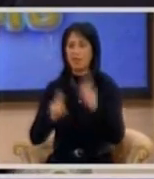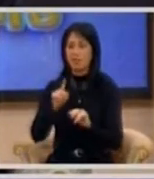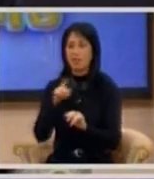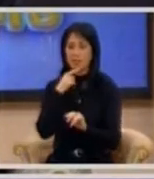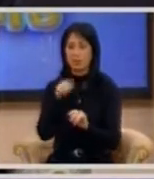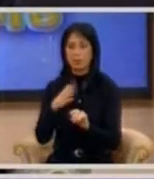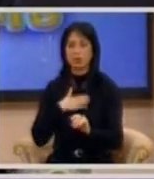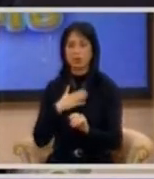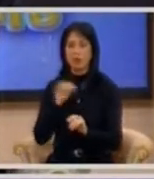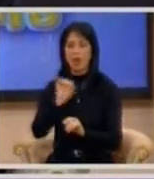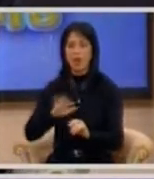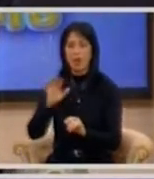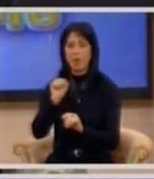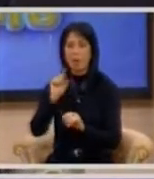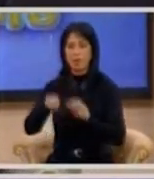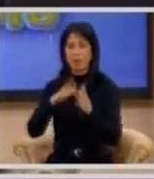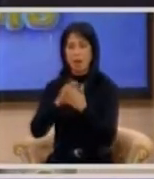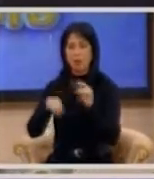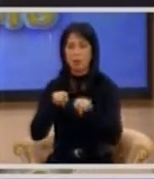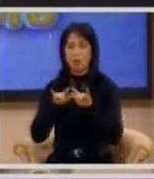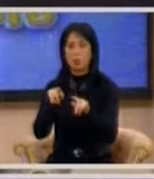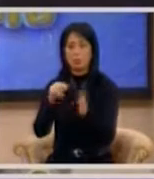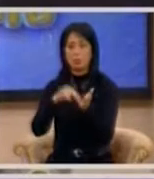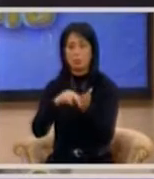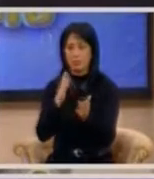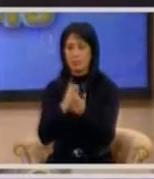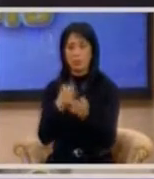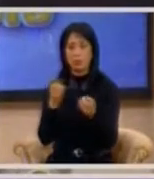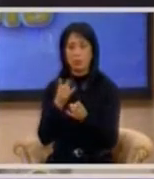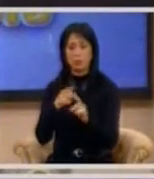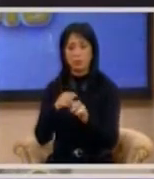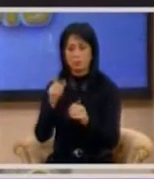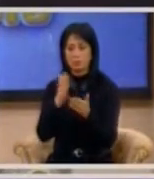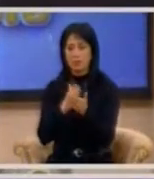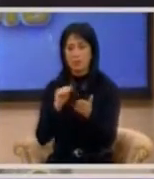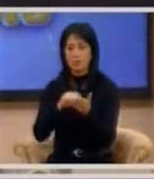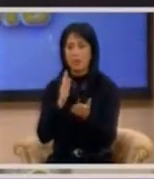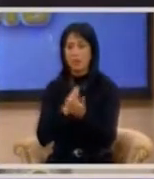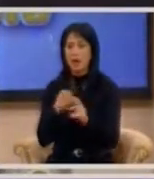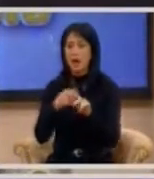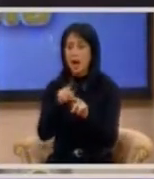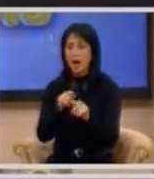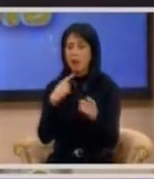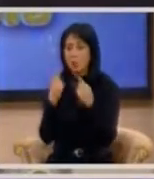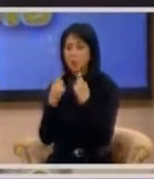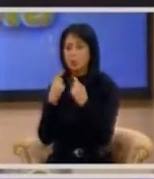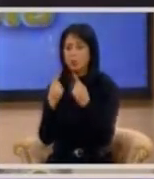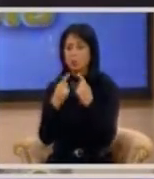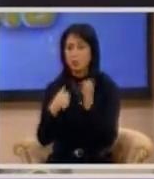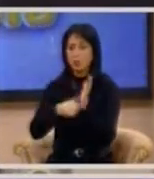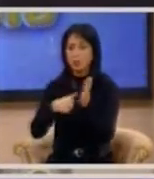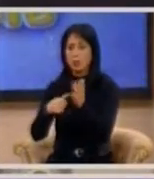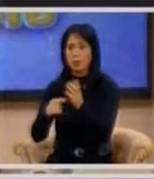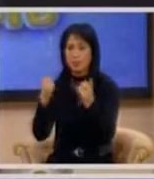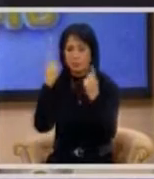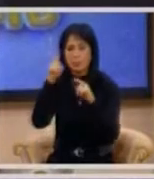ჩვენი ევროპასთან ასოცირების ხელშეკრულების დეტალებს აი ამ ნაწილს ითვალისწინებს, რა თქმა უნდა, და აი ამ კონსტატაციის შედეგად ერთობლივად გაჩნდა იდეა, რომ